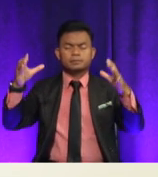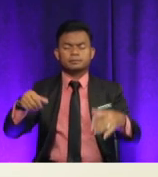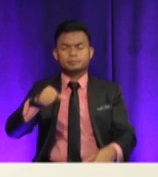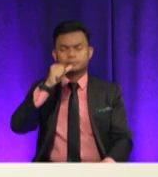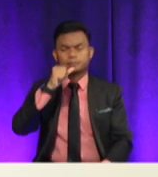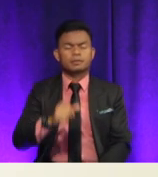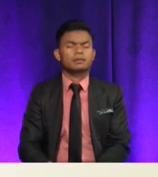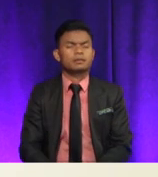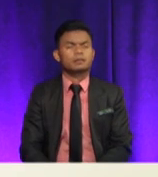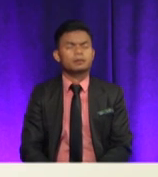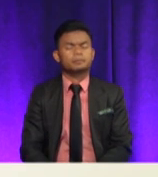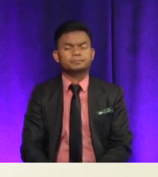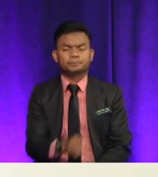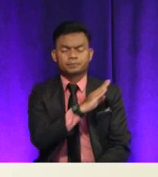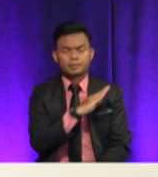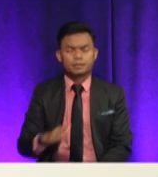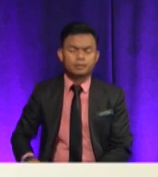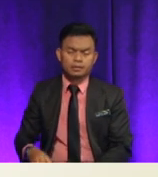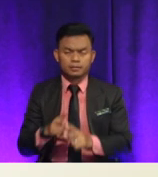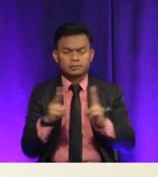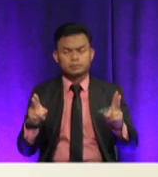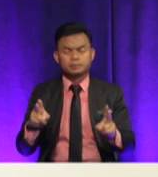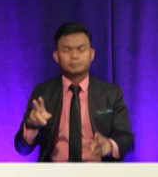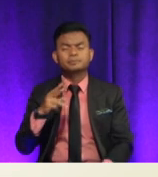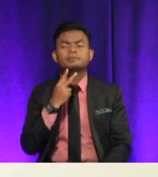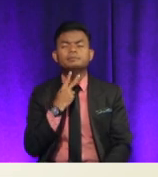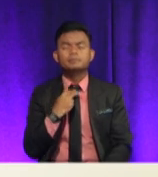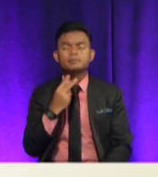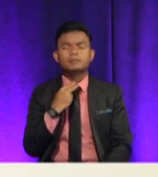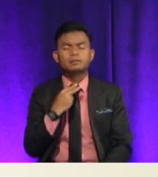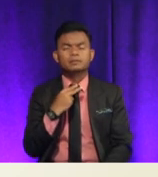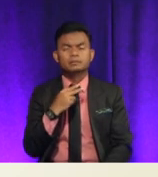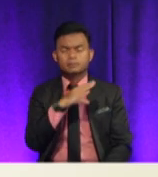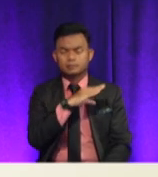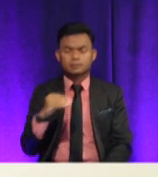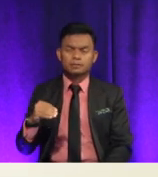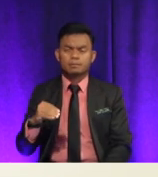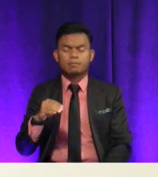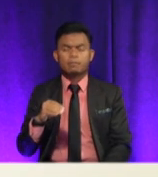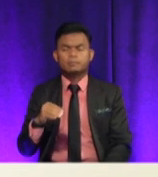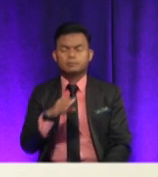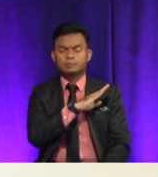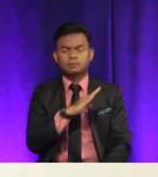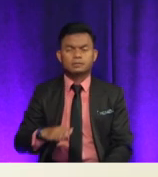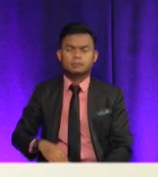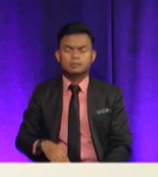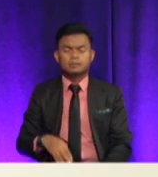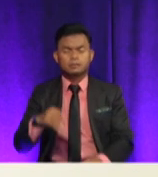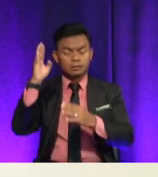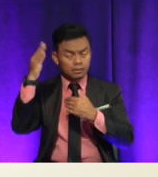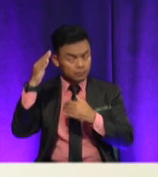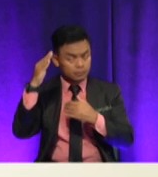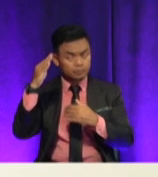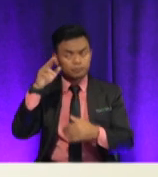dan baginda mengharapkan agar ketiga-tiga menterinya memperoleh air walaupun sedih sedikit barang sedikit